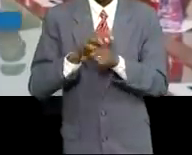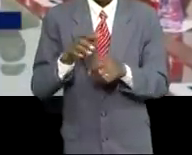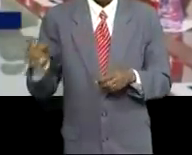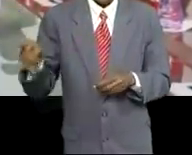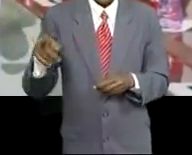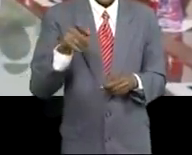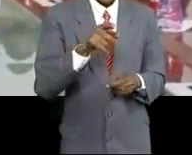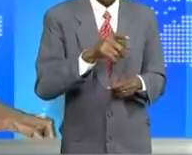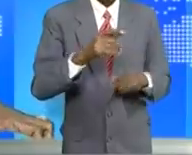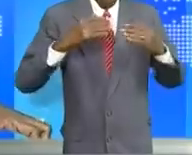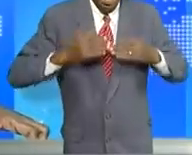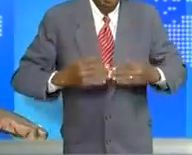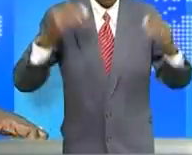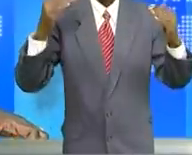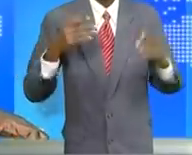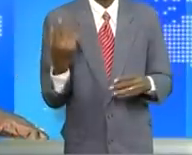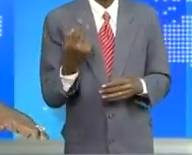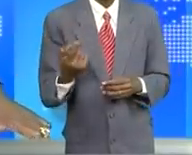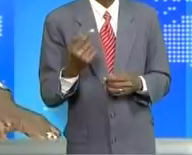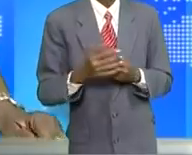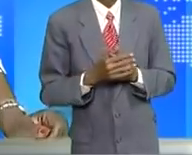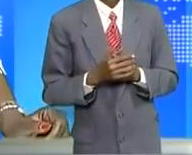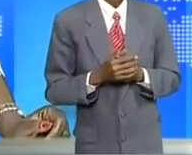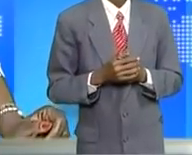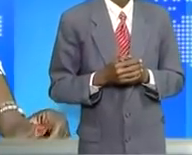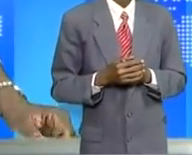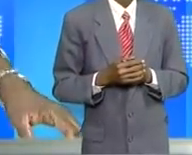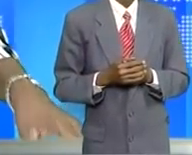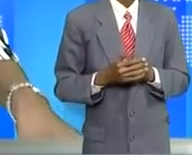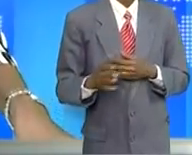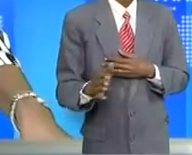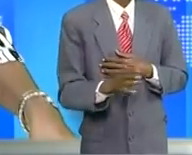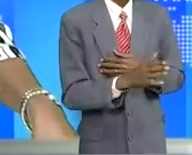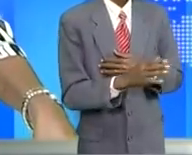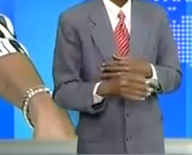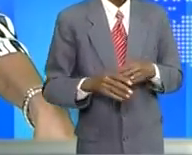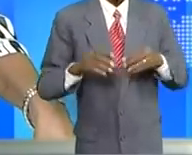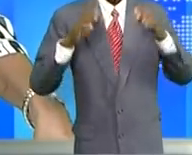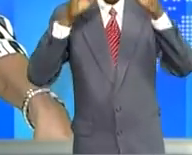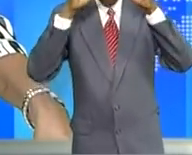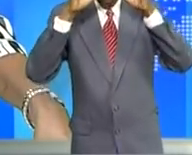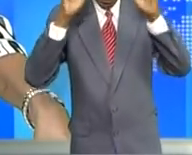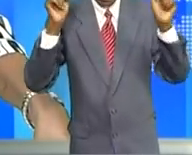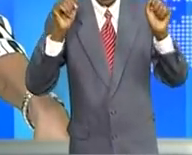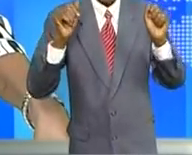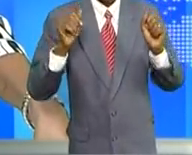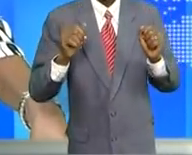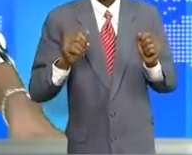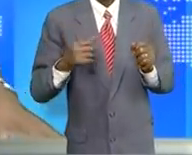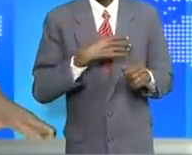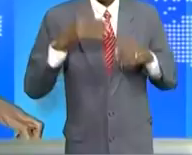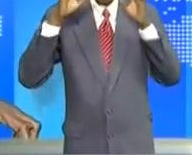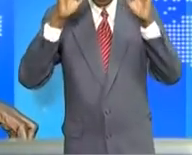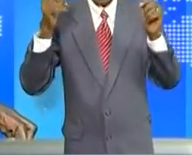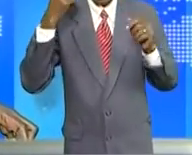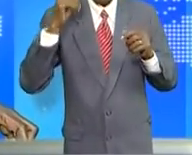combat, a-t-elle renchéri. La présidente de l'ASBEL, Initiative Plus, lance les activités attractives du parc de Mavallée